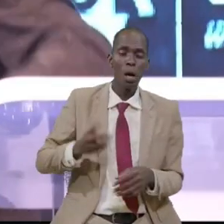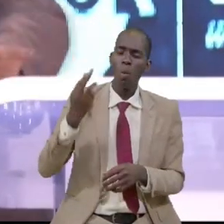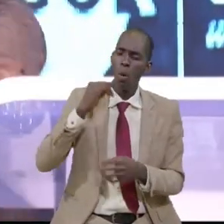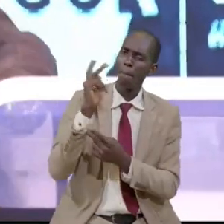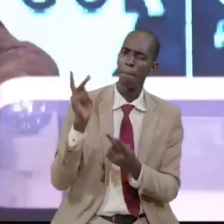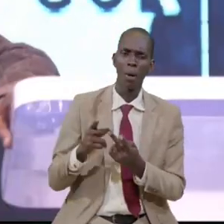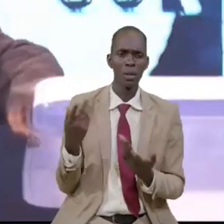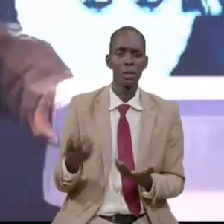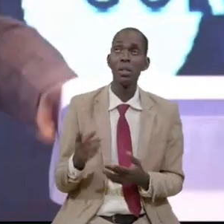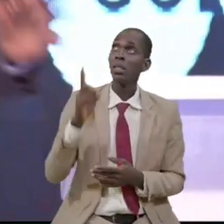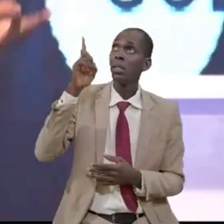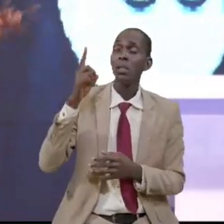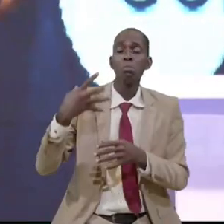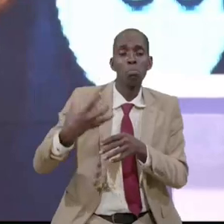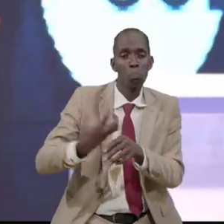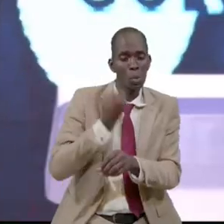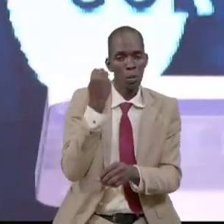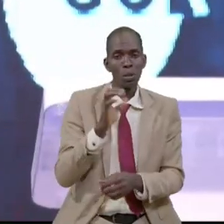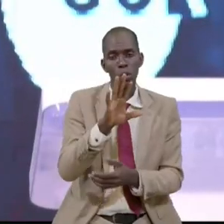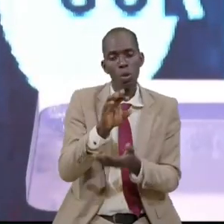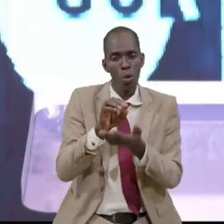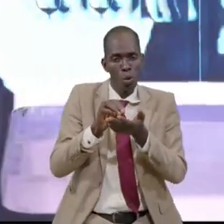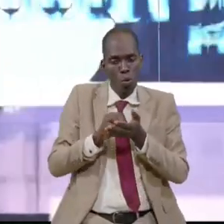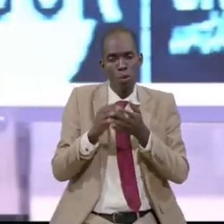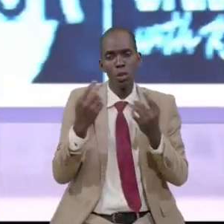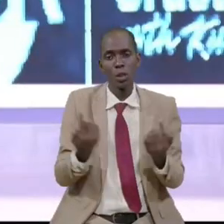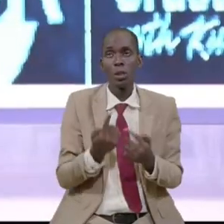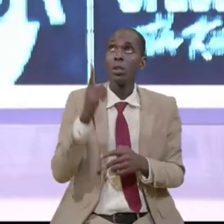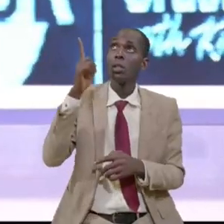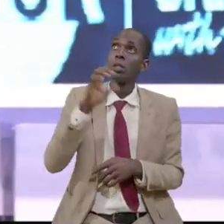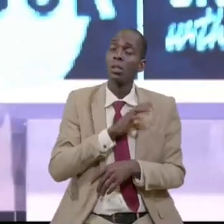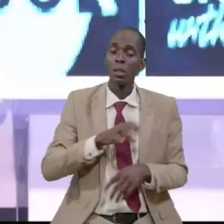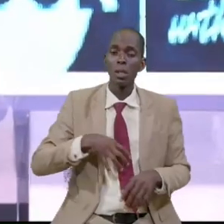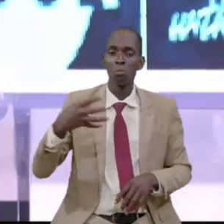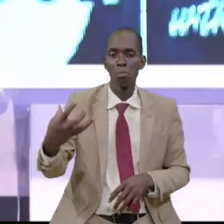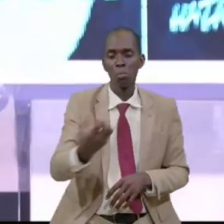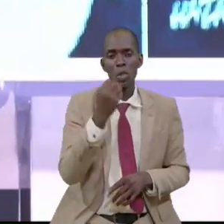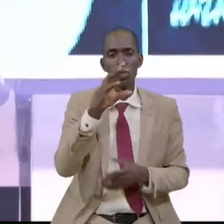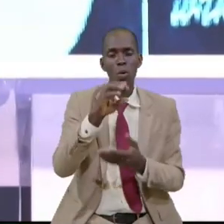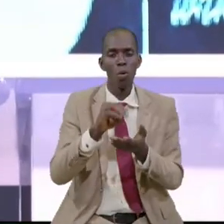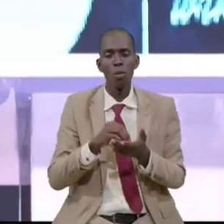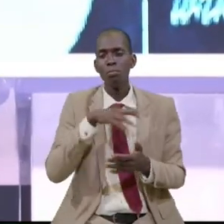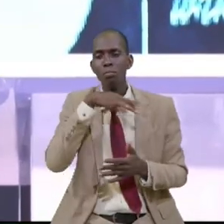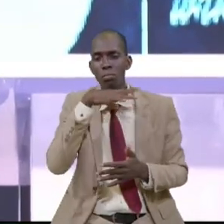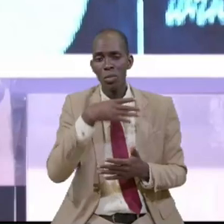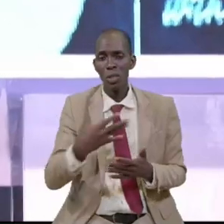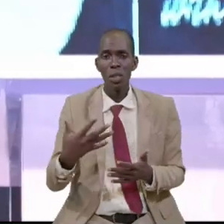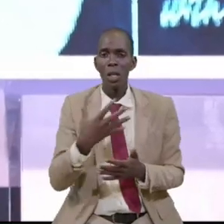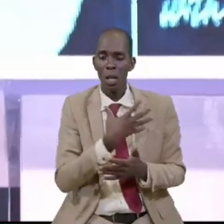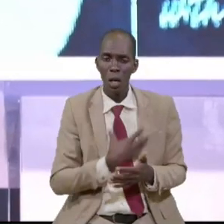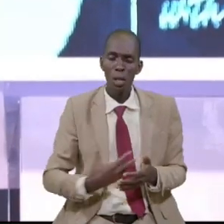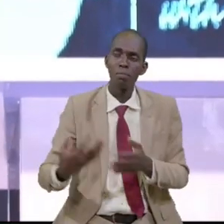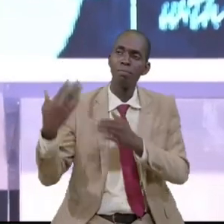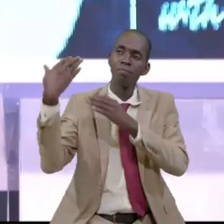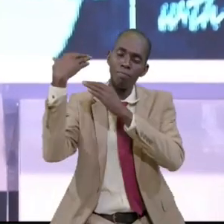a pris votre imperfection il a pris vos TR agression il a pris vos péché il a tout mis sur